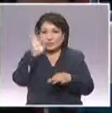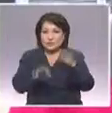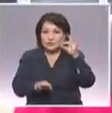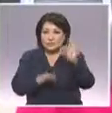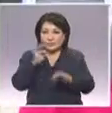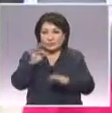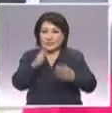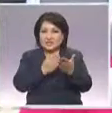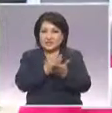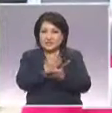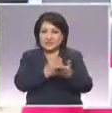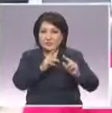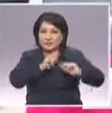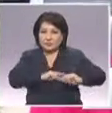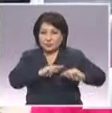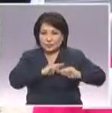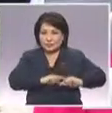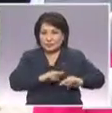атқаруда.